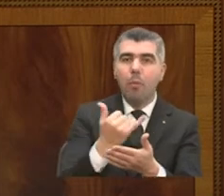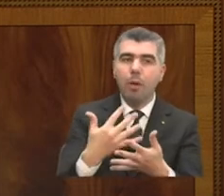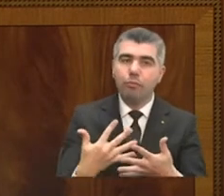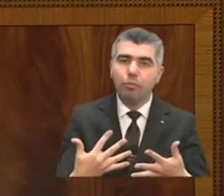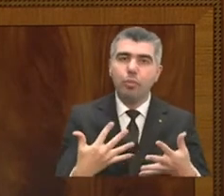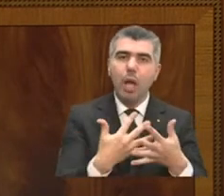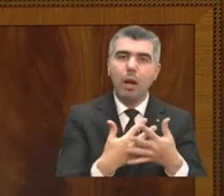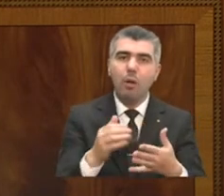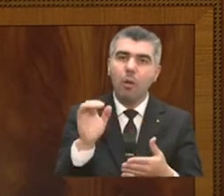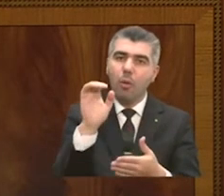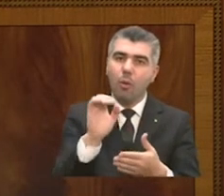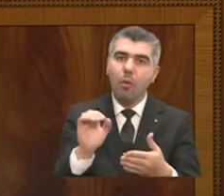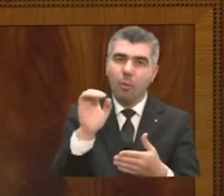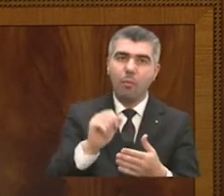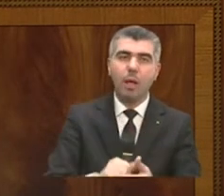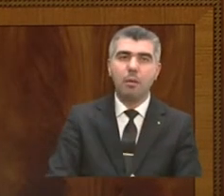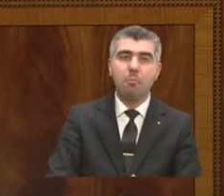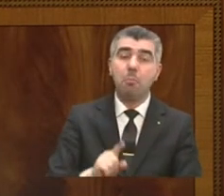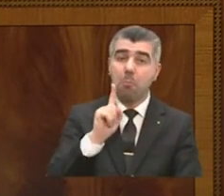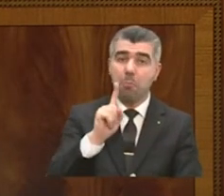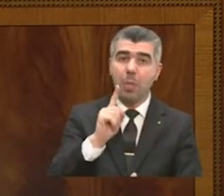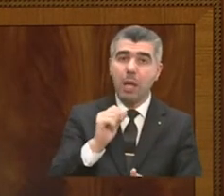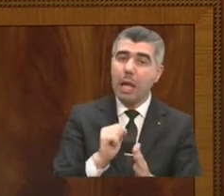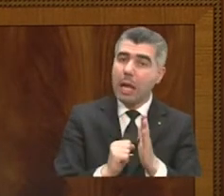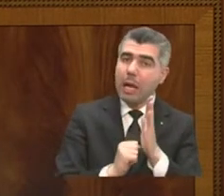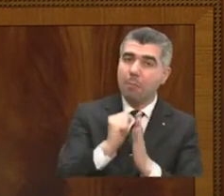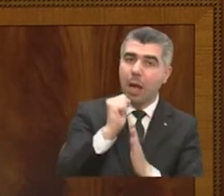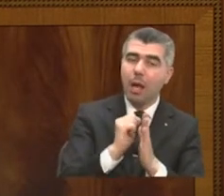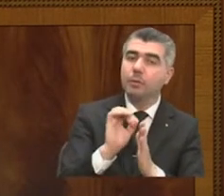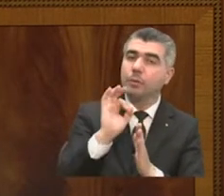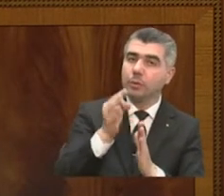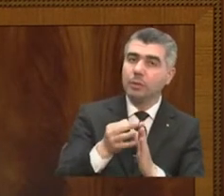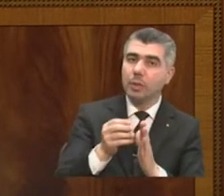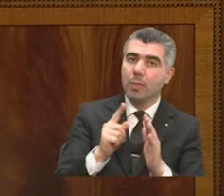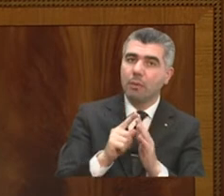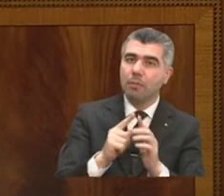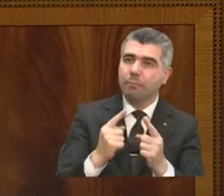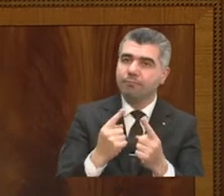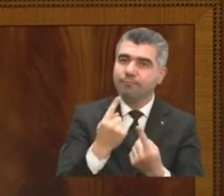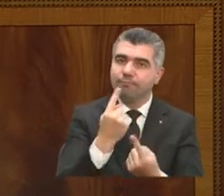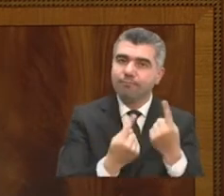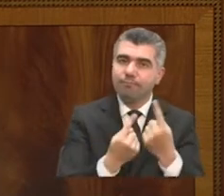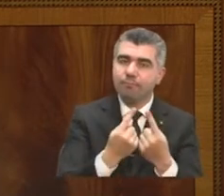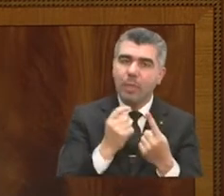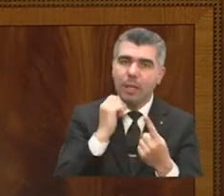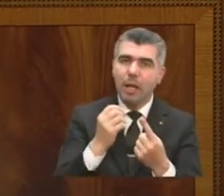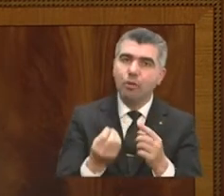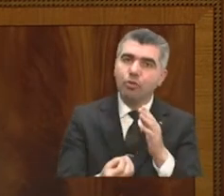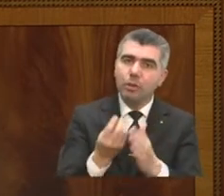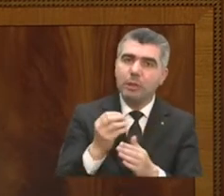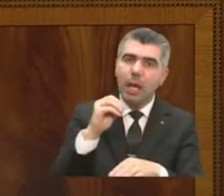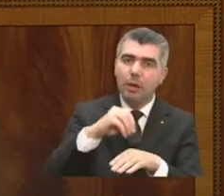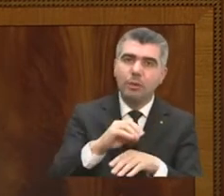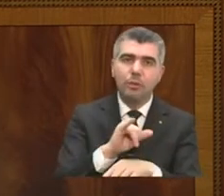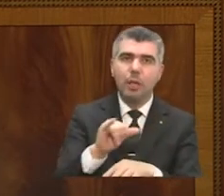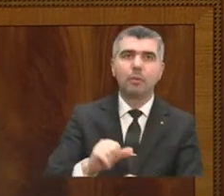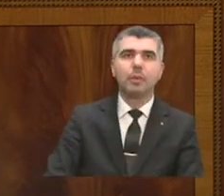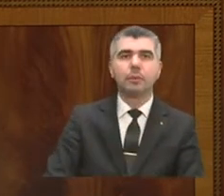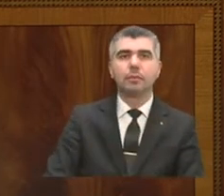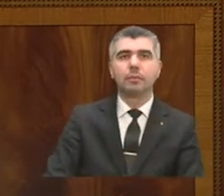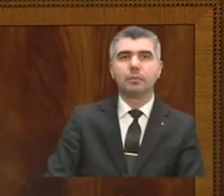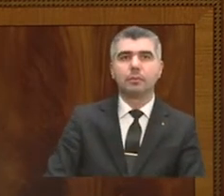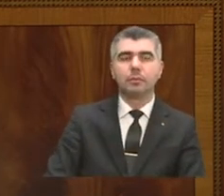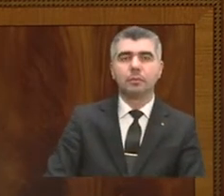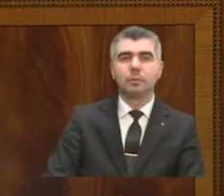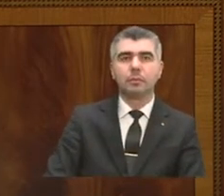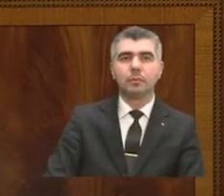sa collaboration avec l'Union européenne à travers justement tout ce qui a été enregistré dans le cadre de ce